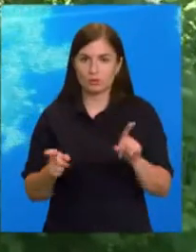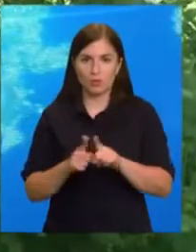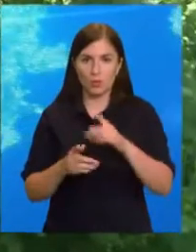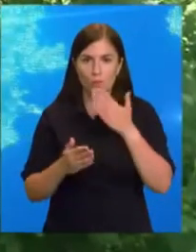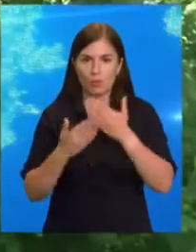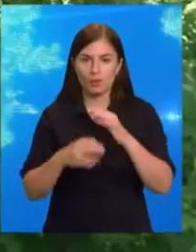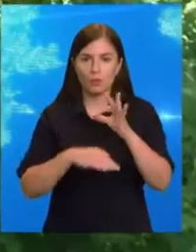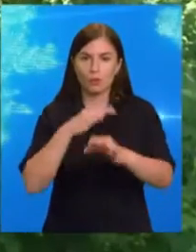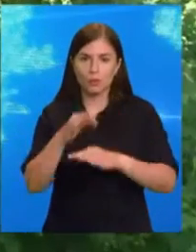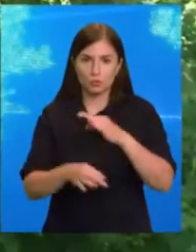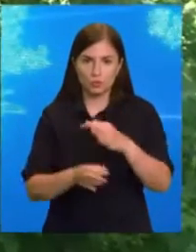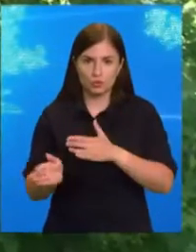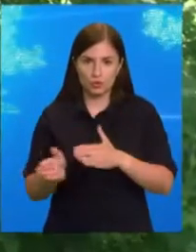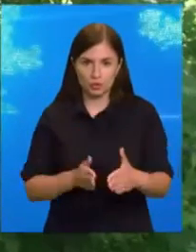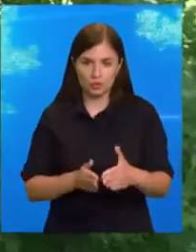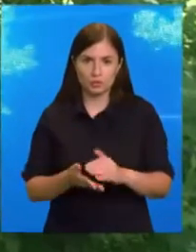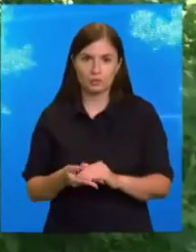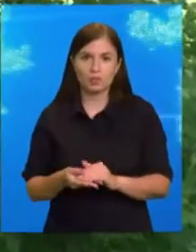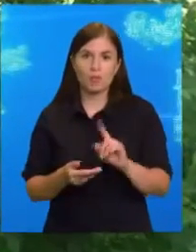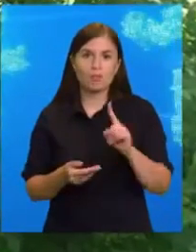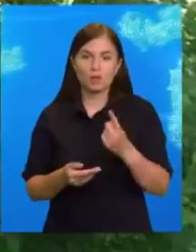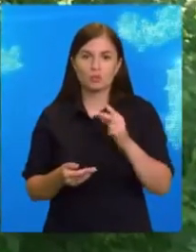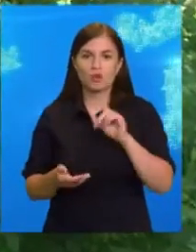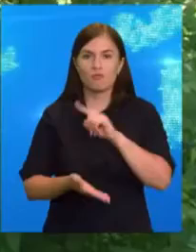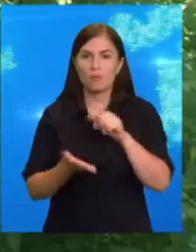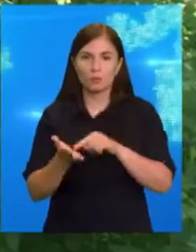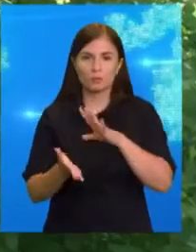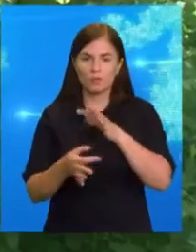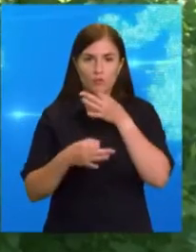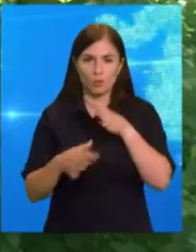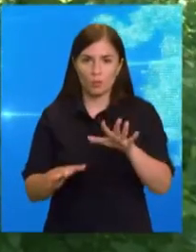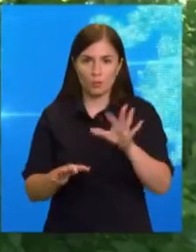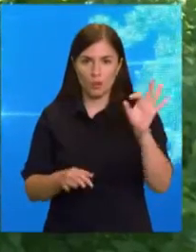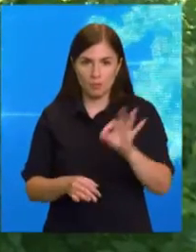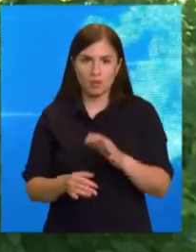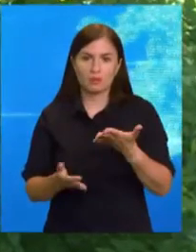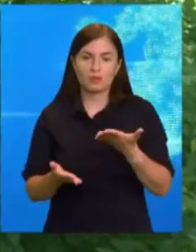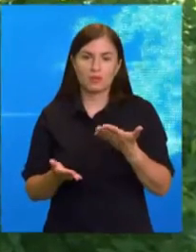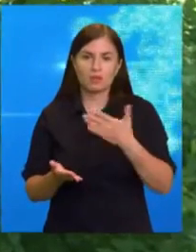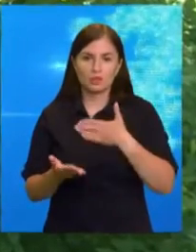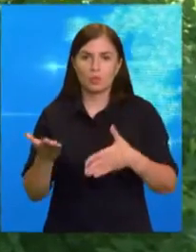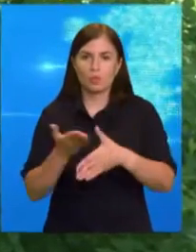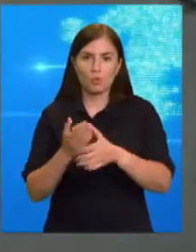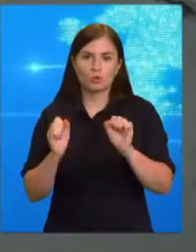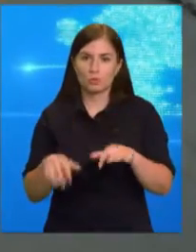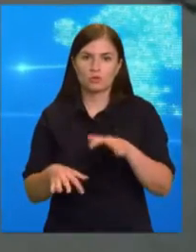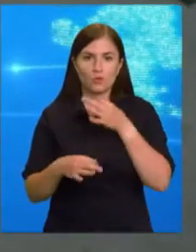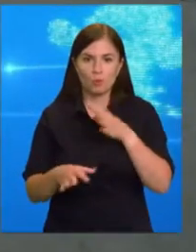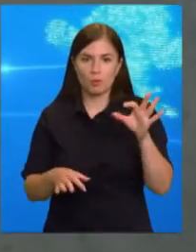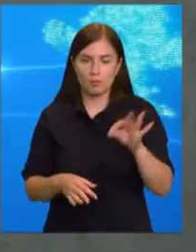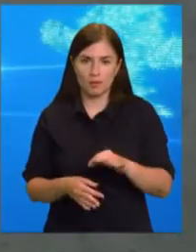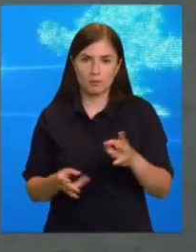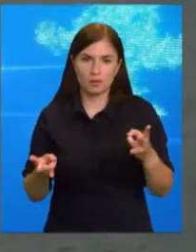круглосуточном режиме, потому что вопросы могут в любой момент возникнуть, и наша помощь может понадобиться в любой момент. В